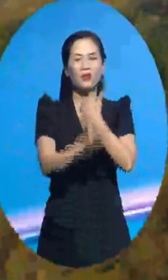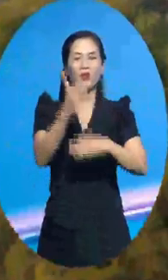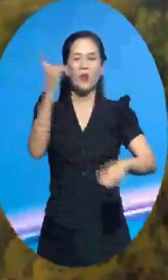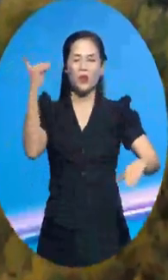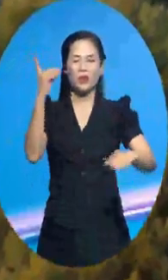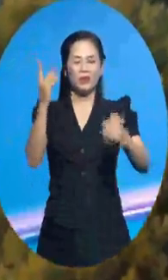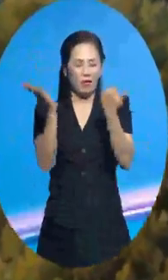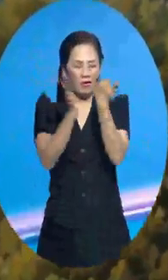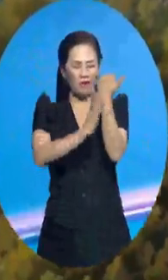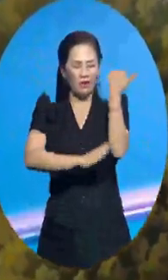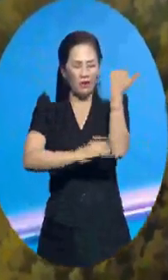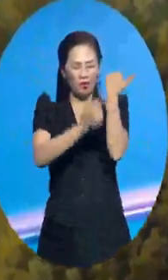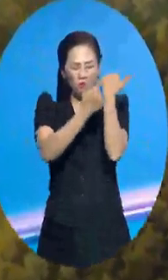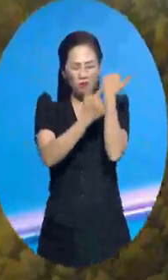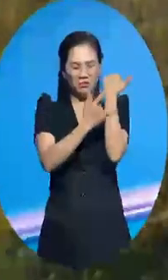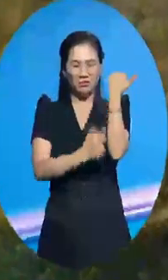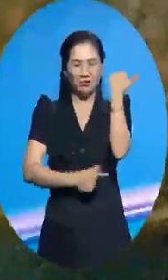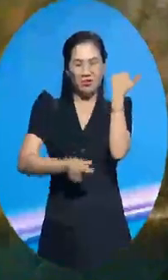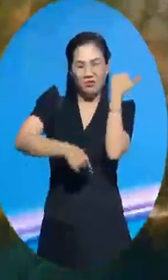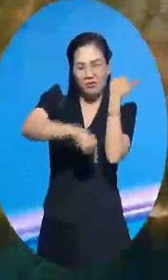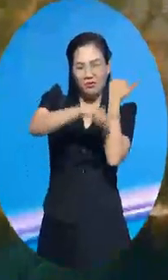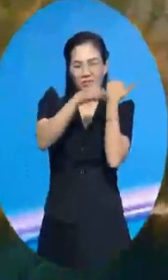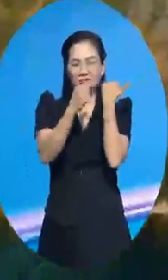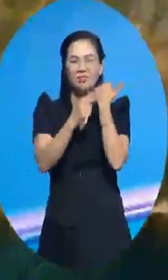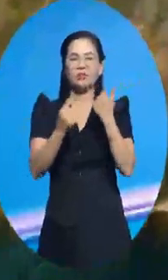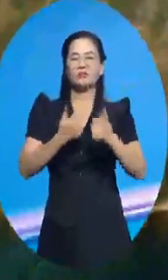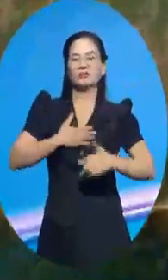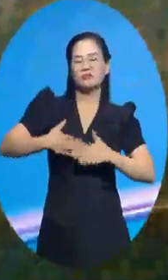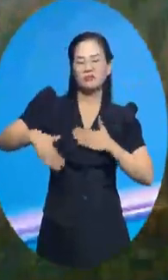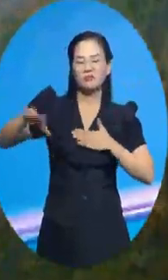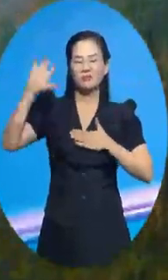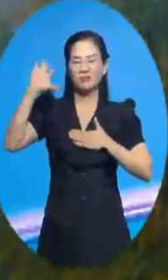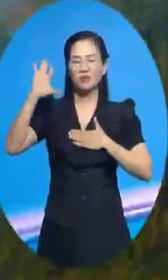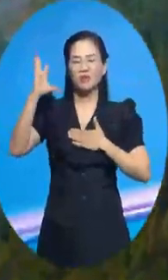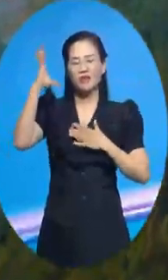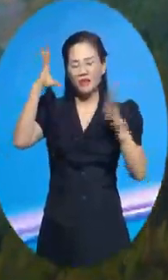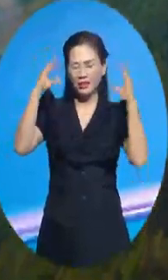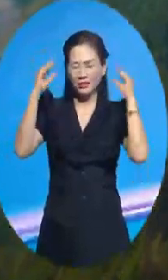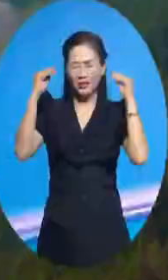của khí phách anh hùng, bản lĩnh, trí tuệ dân tộc Việt Nam.